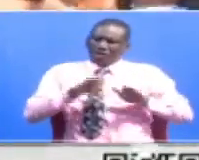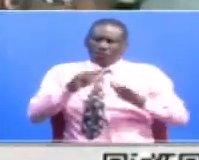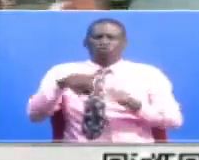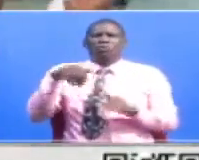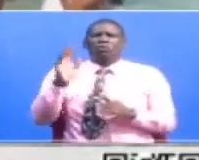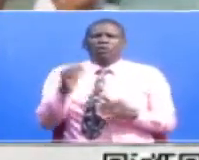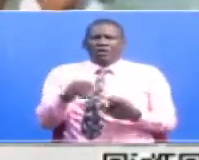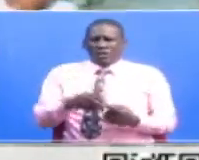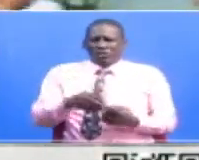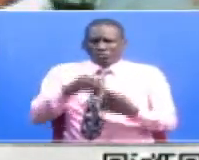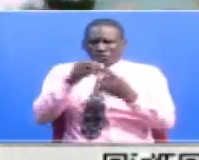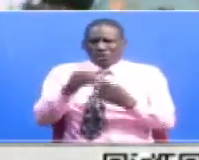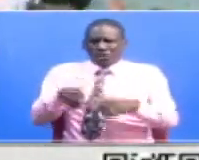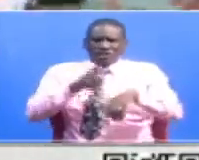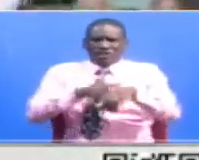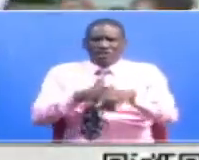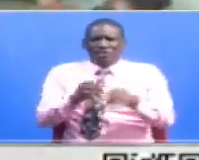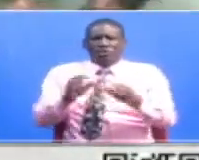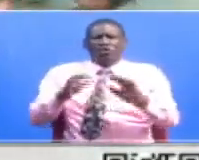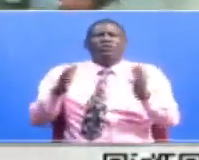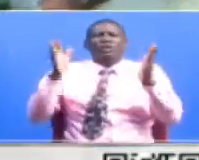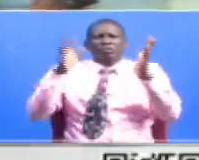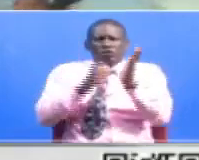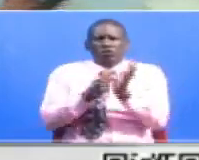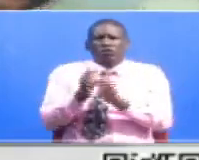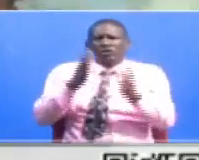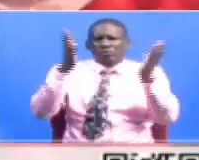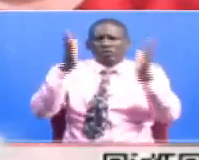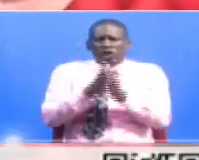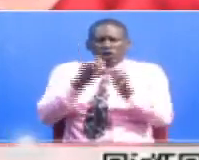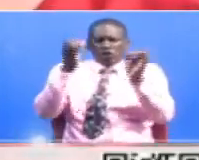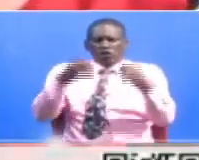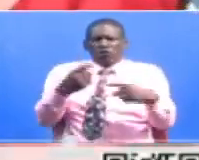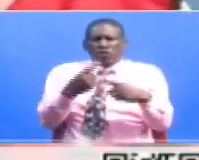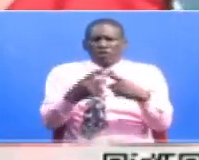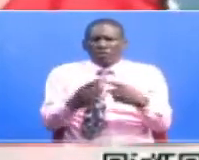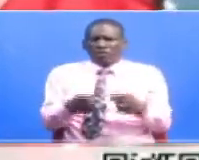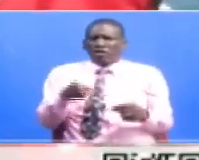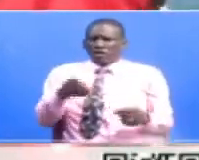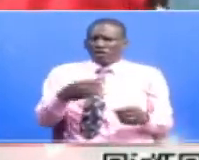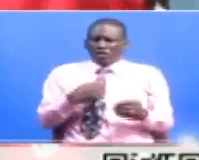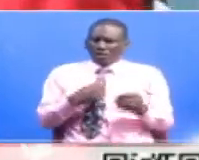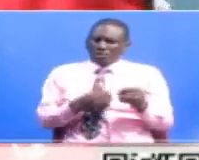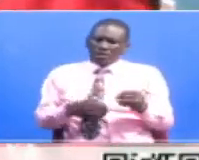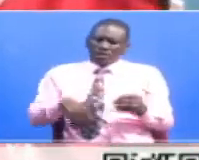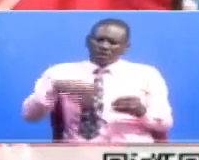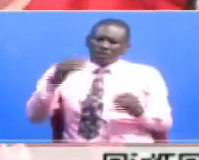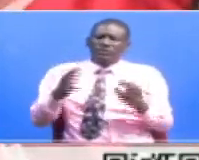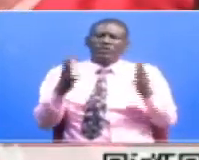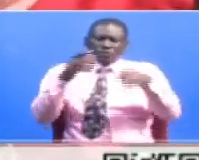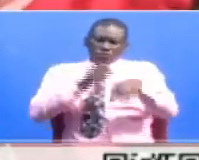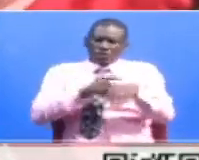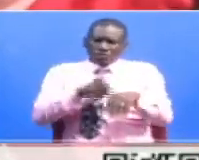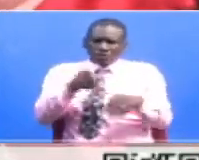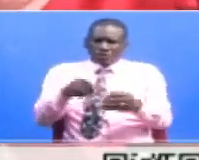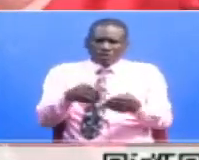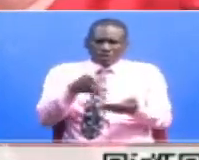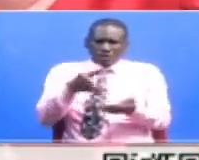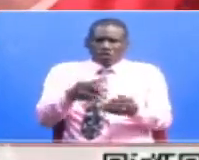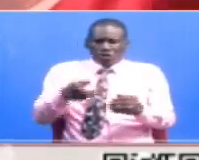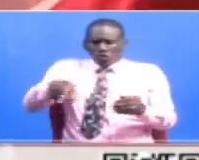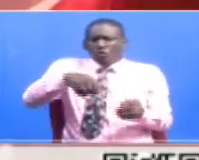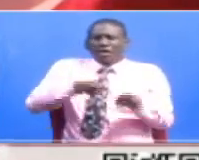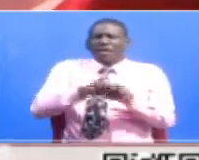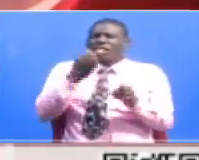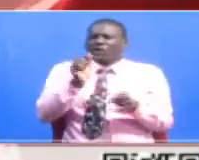zaidi hasa msimu huu wa sherehe za Krismasi na mwaka mpya. This has been the trend every festive season, and for us as Red Cross,